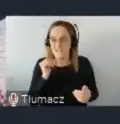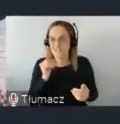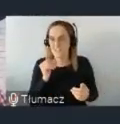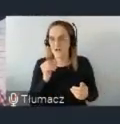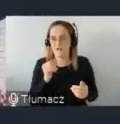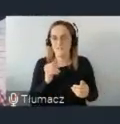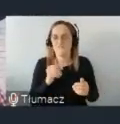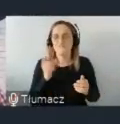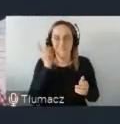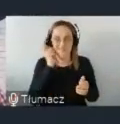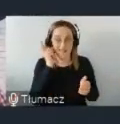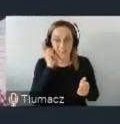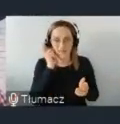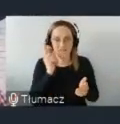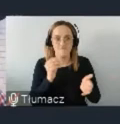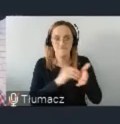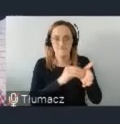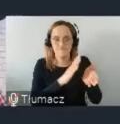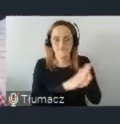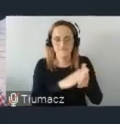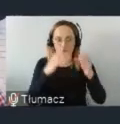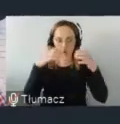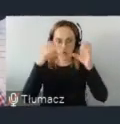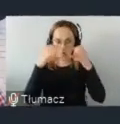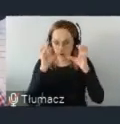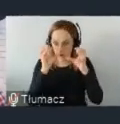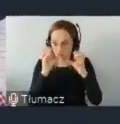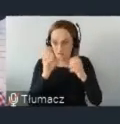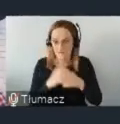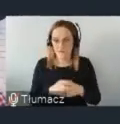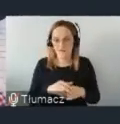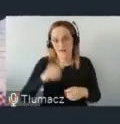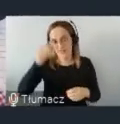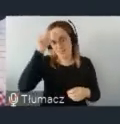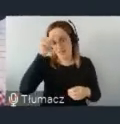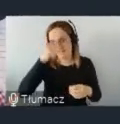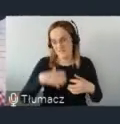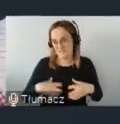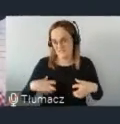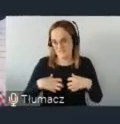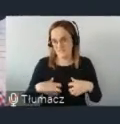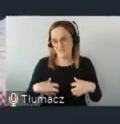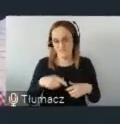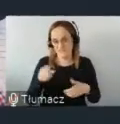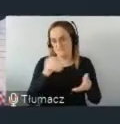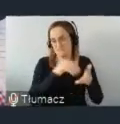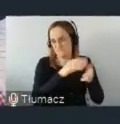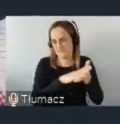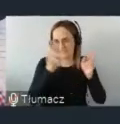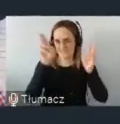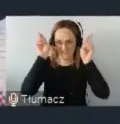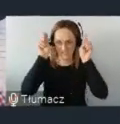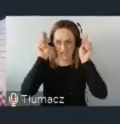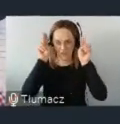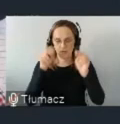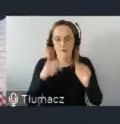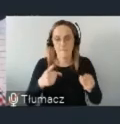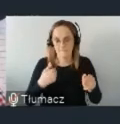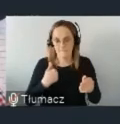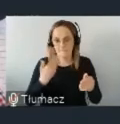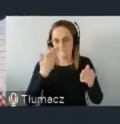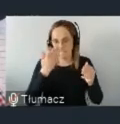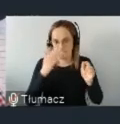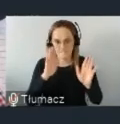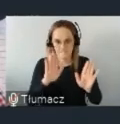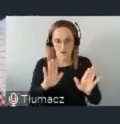używając smartfona, wpisać w Google wyszukiwarkę nazwę zwierzęcia. Gdybyśmy pisali zajączek, to wtedy pojawiała nam się, widzicie